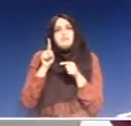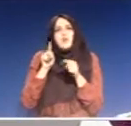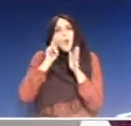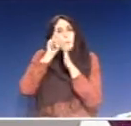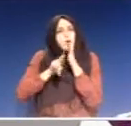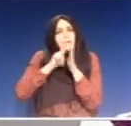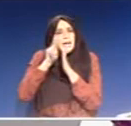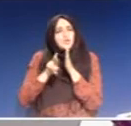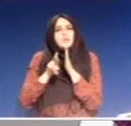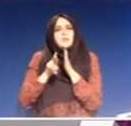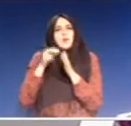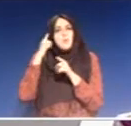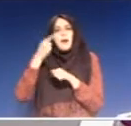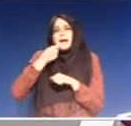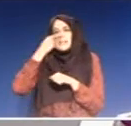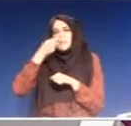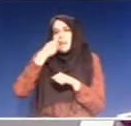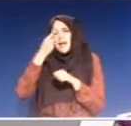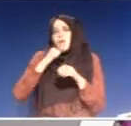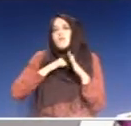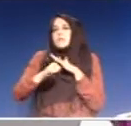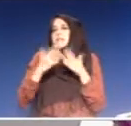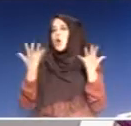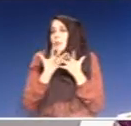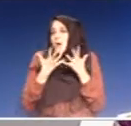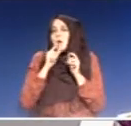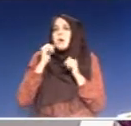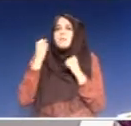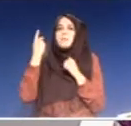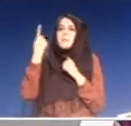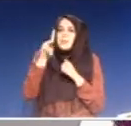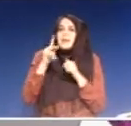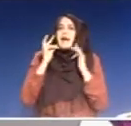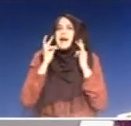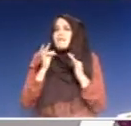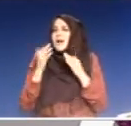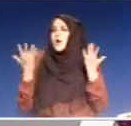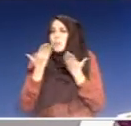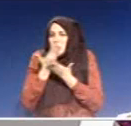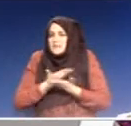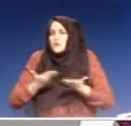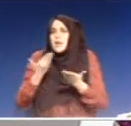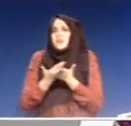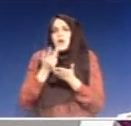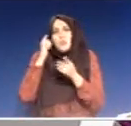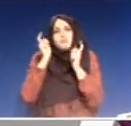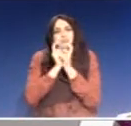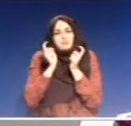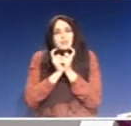روبورتاج حول الخبرة العقارية وطبيعة القضايا العقارية التي تعرض على